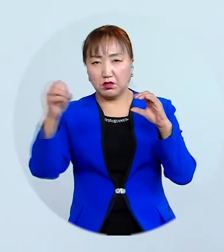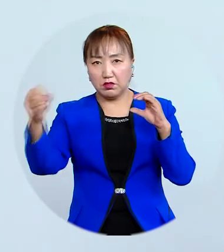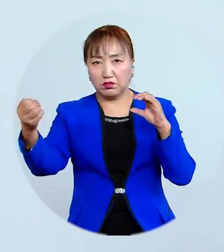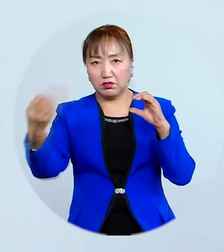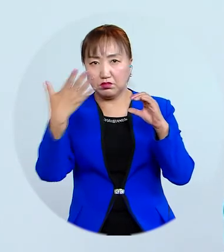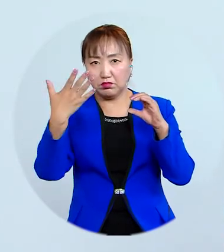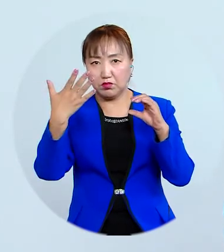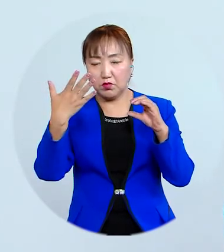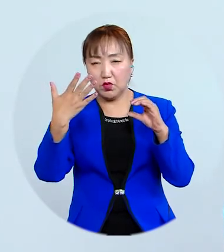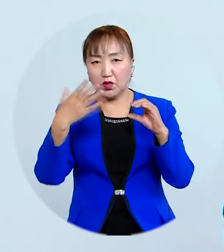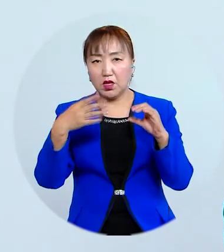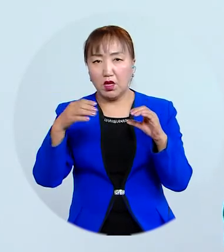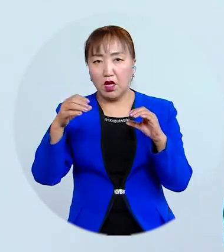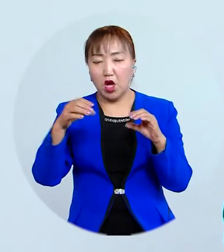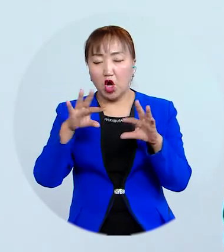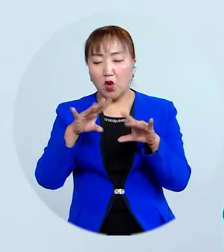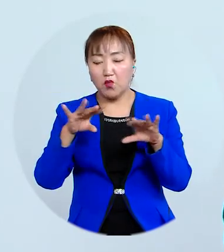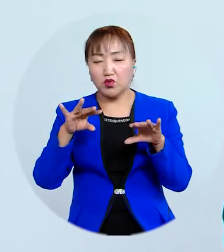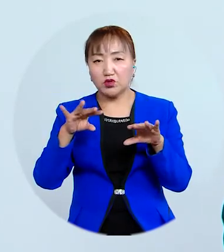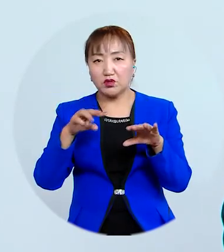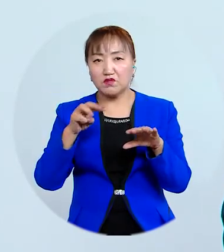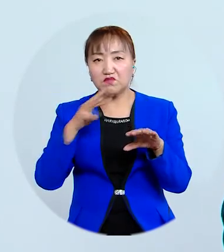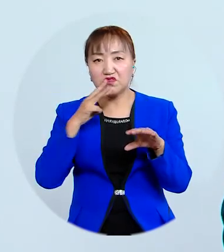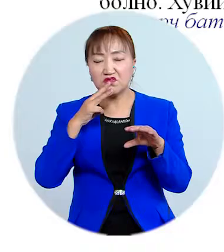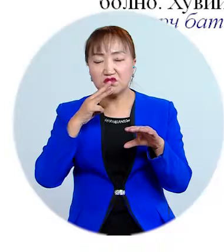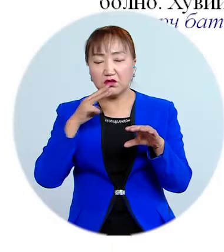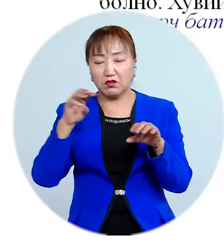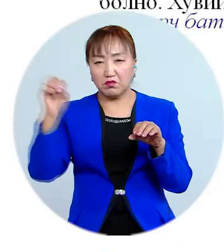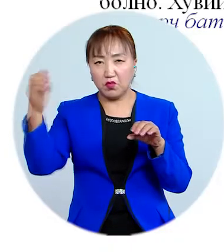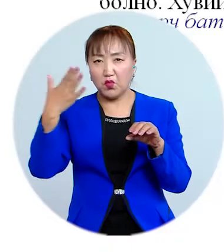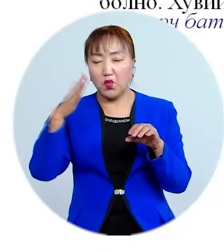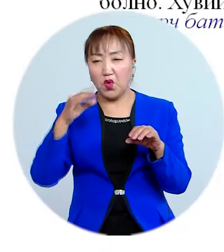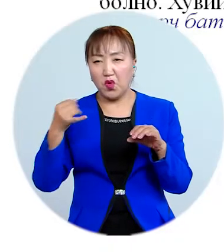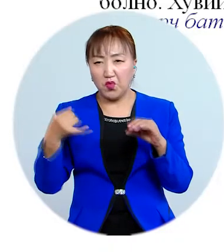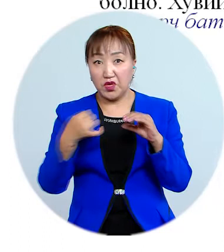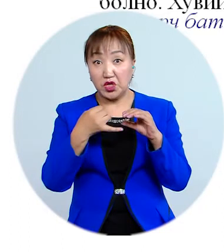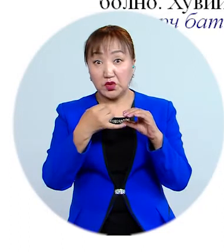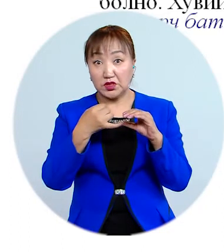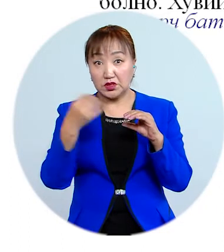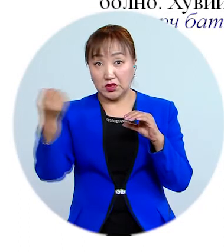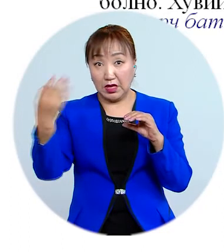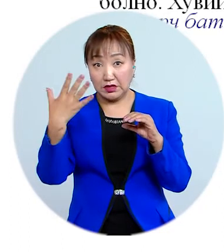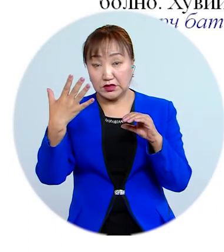ч юм уу ийм тохиолдол бас гардаг. За жишээ нь энд бол одоо